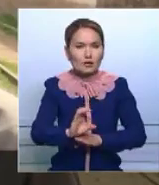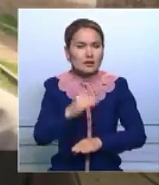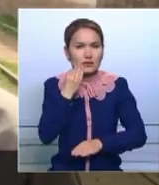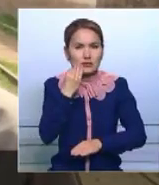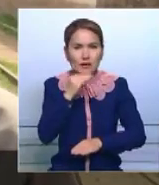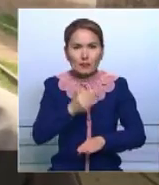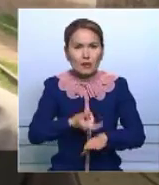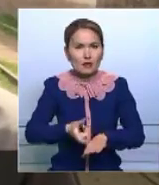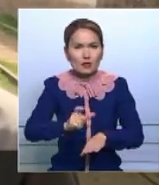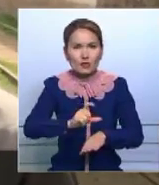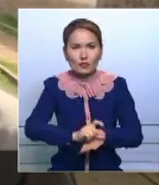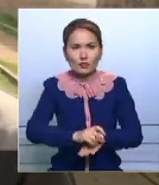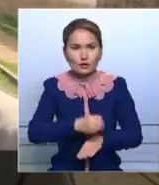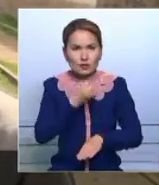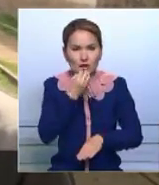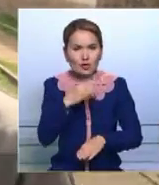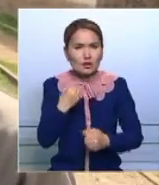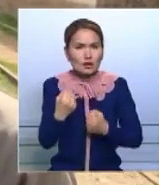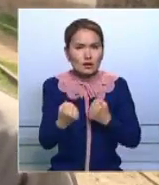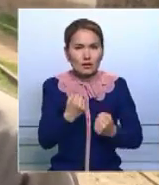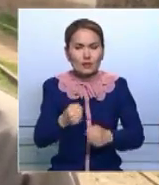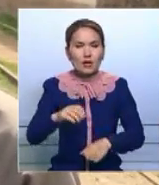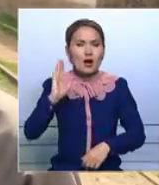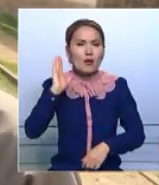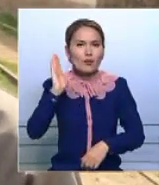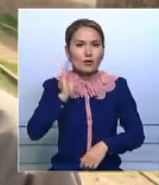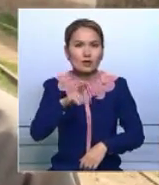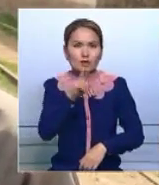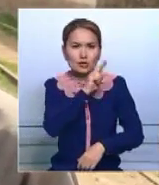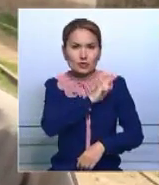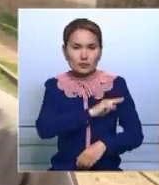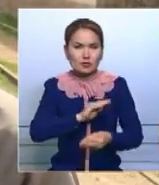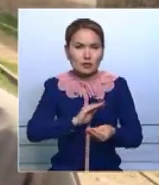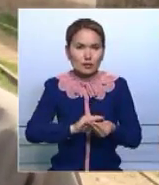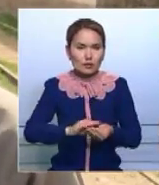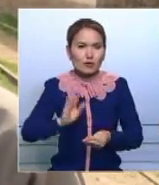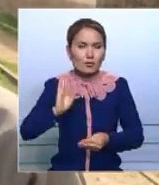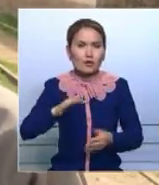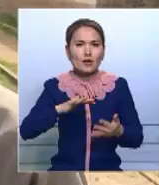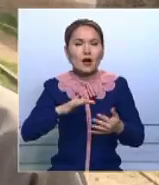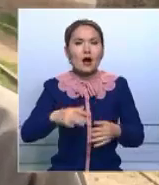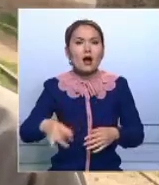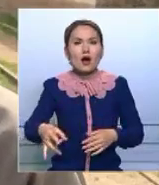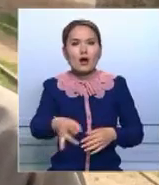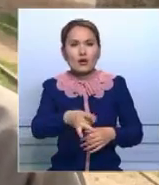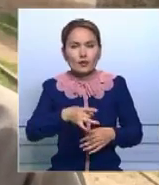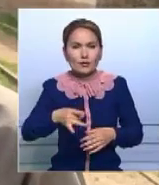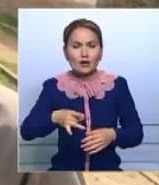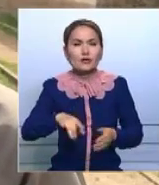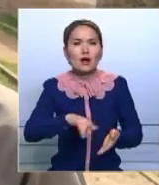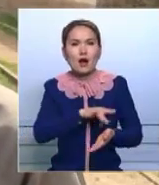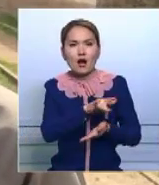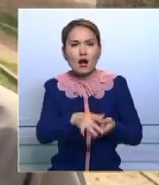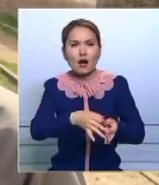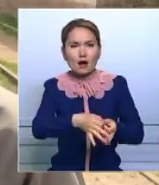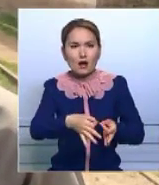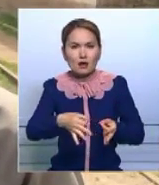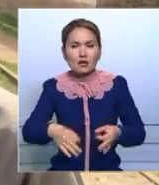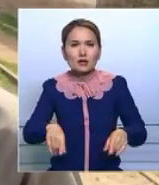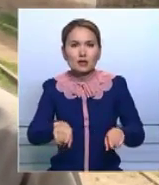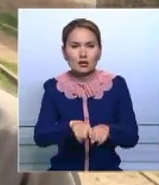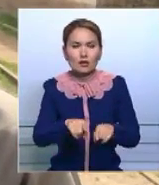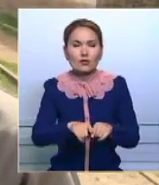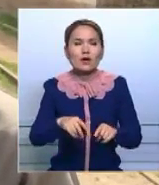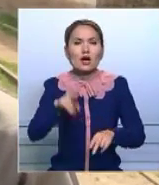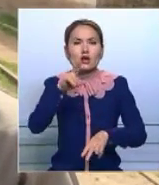жақсы. Енді алға қарай да солай жұмыстана береміз. Осы ауданның болмаса облысында осы